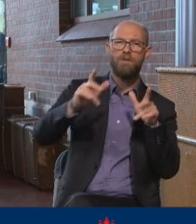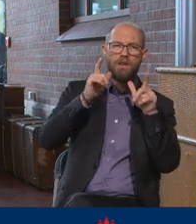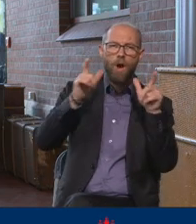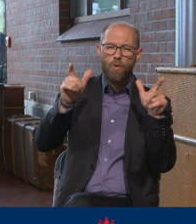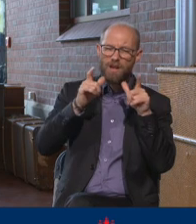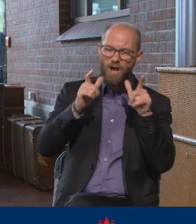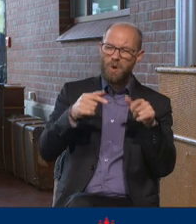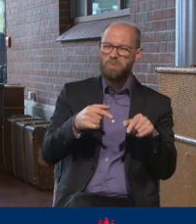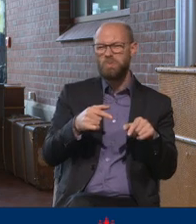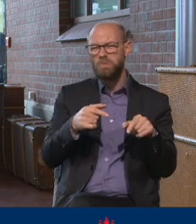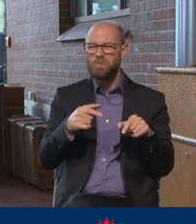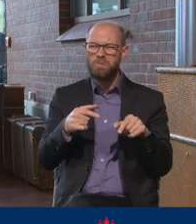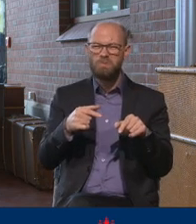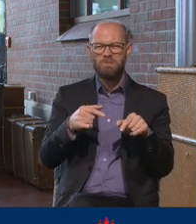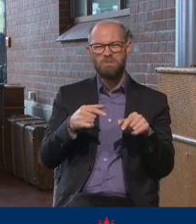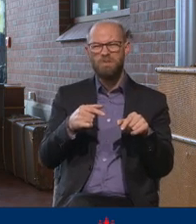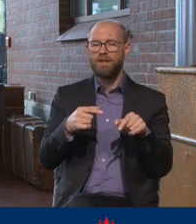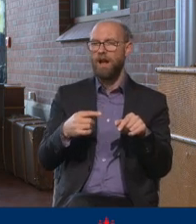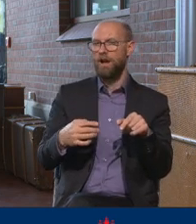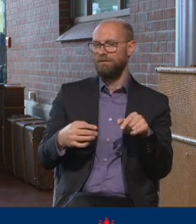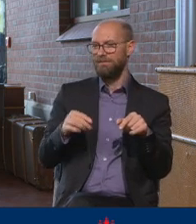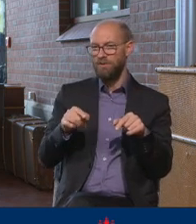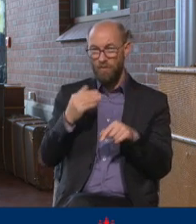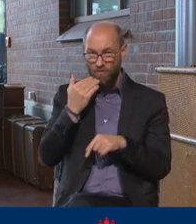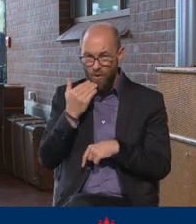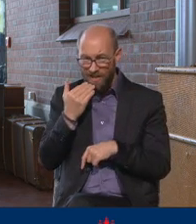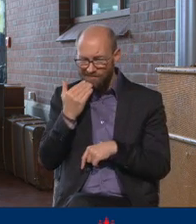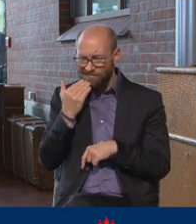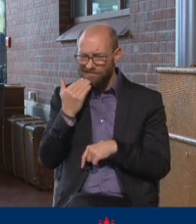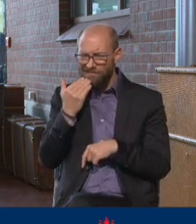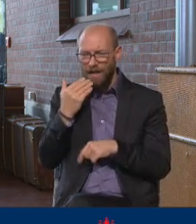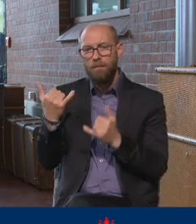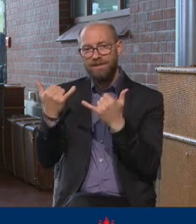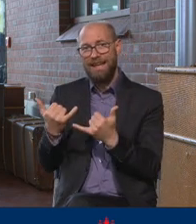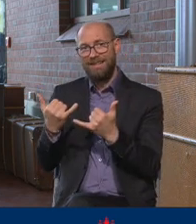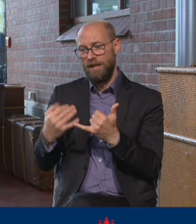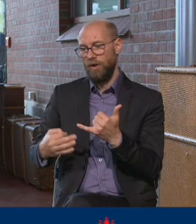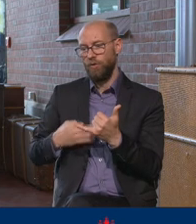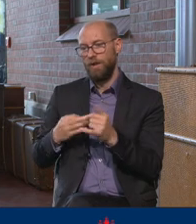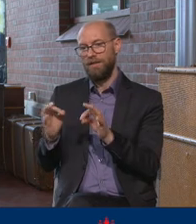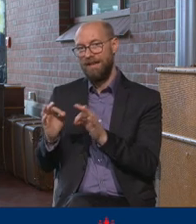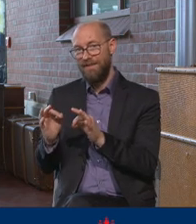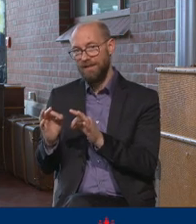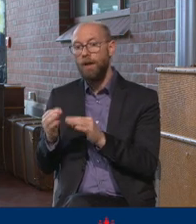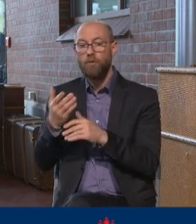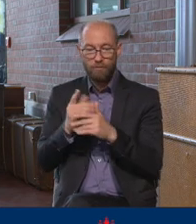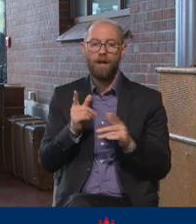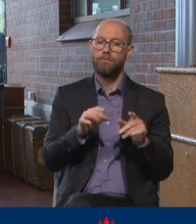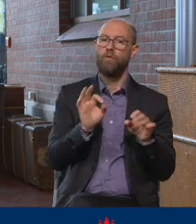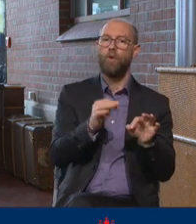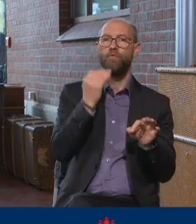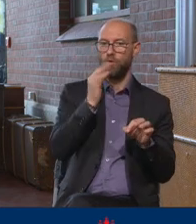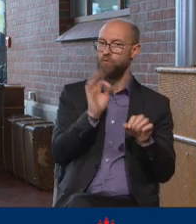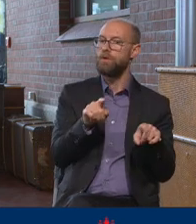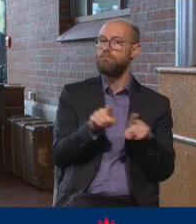bereichen zu wohnen und auf der anderen seite dort wo gewohnt werden kann auch zu wohnen daran wollte ich natürlich nochmal